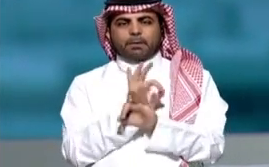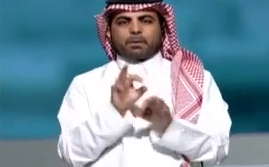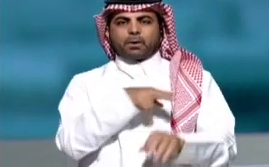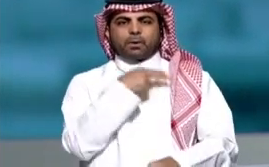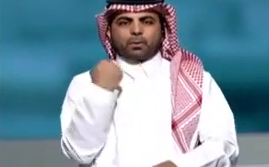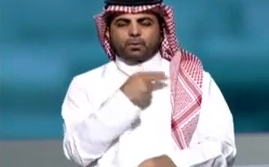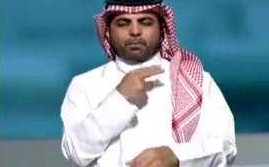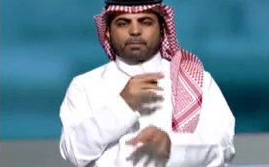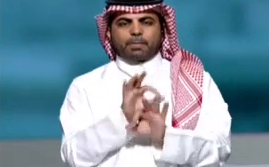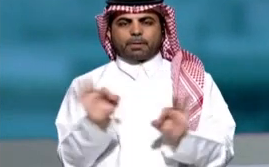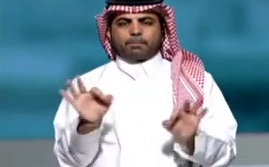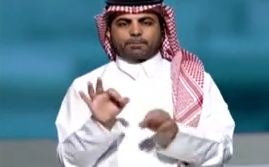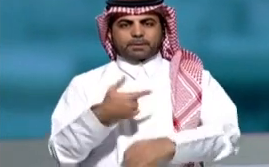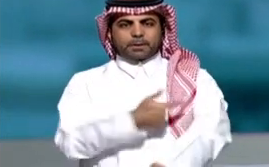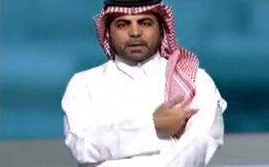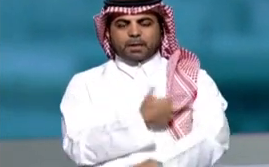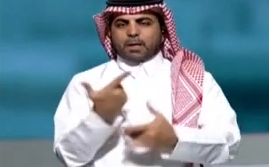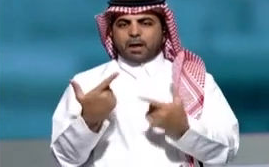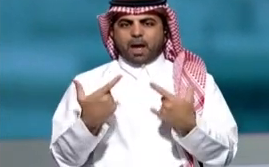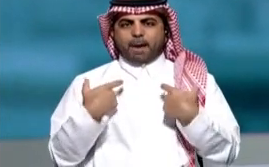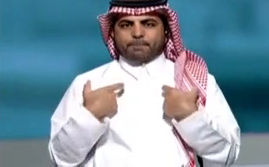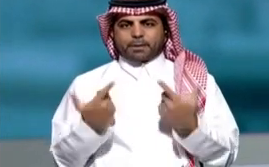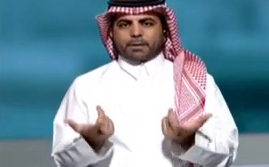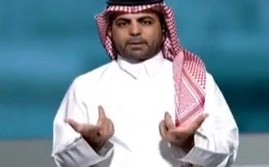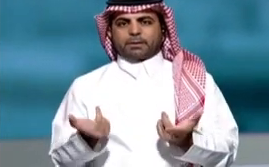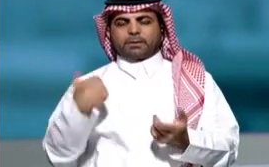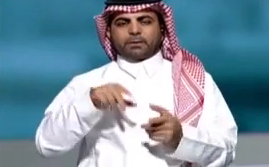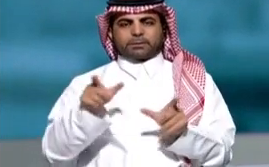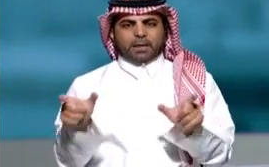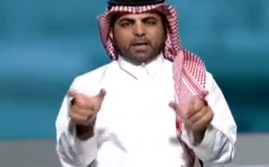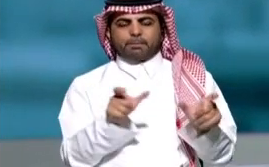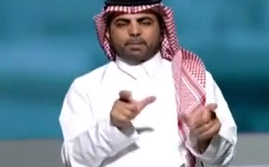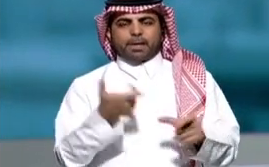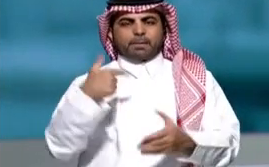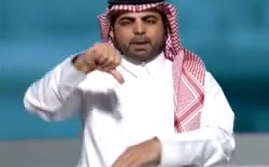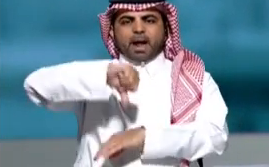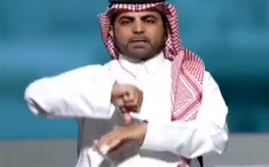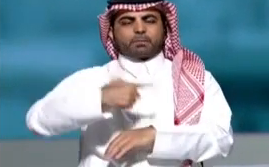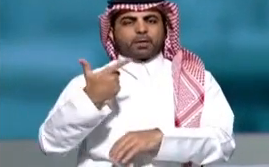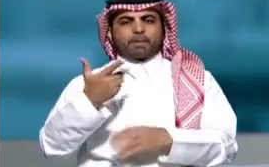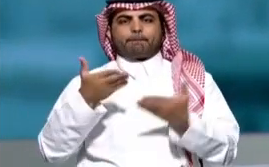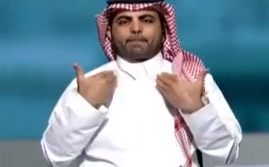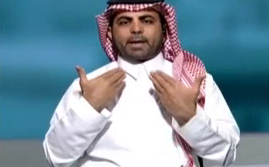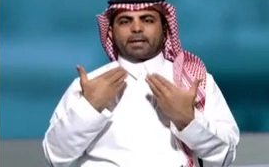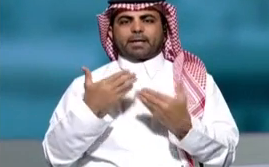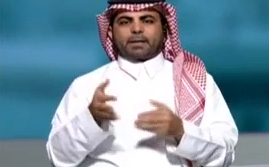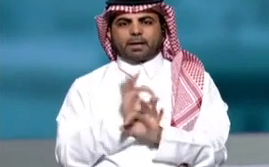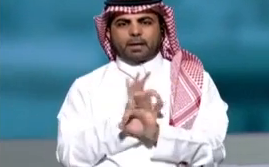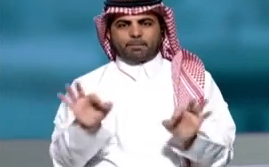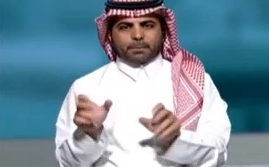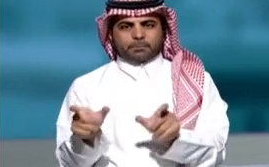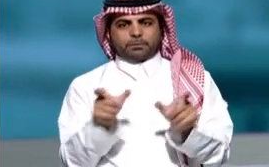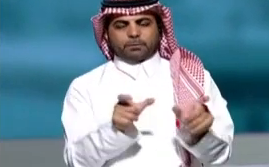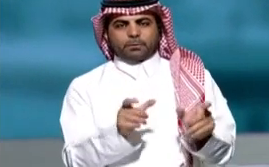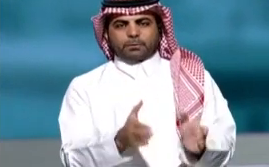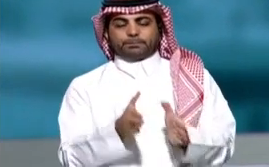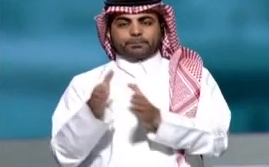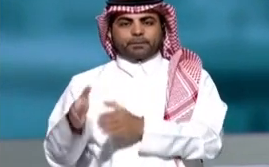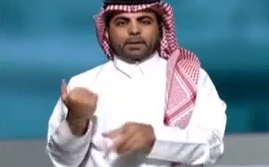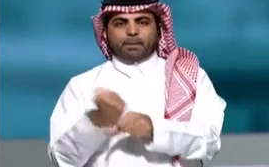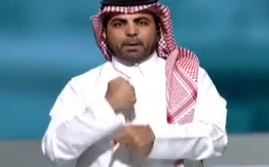الحكومية المختلفة الصحية والأمنية من أجل الأمن والسلامة للعاصمة المقدسة وزوارها وقاصديها،